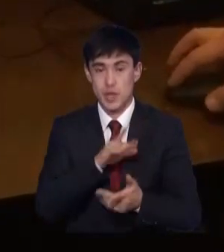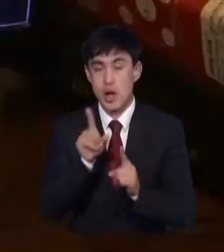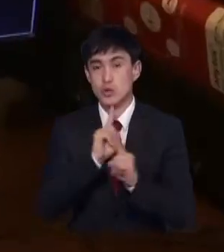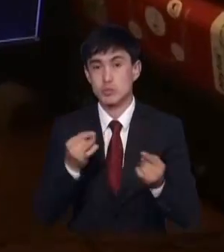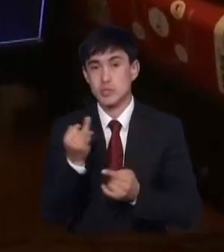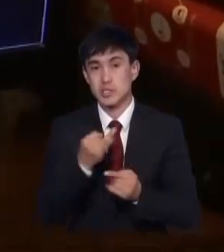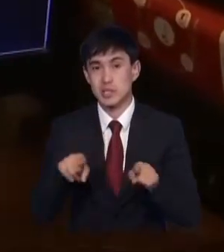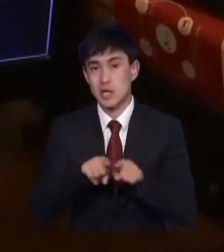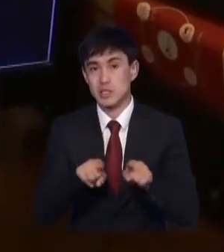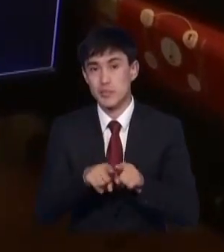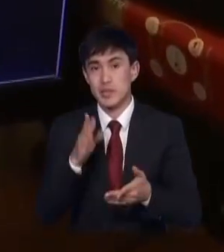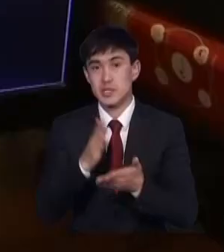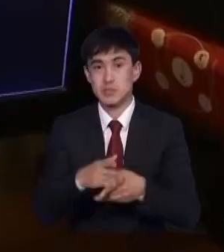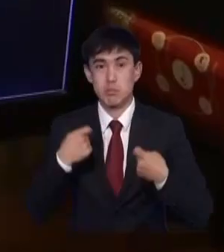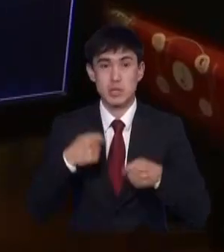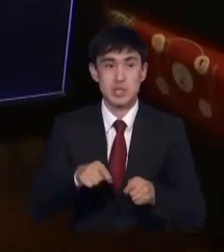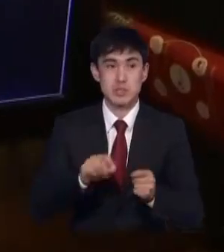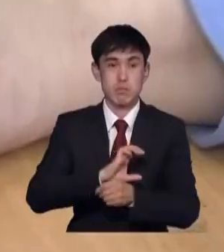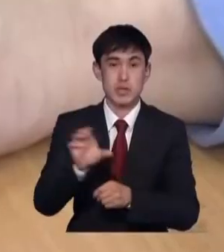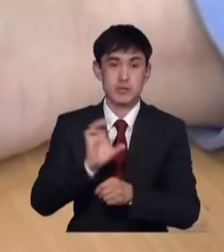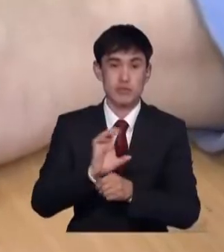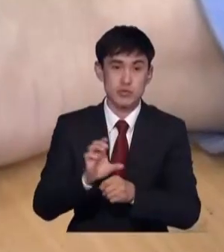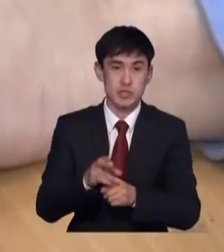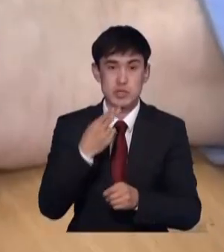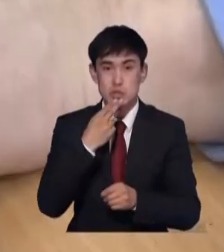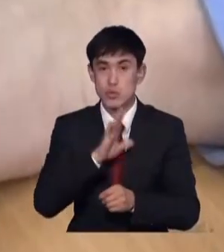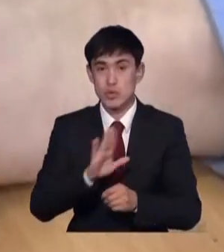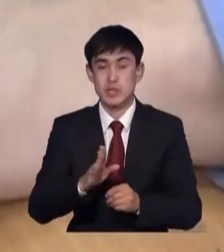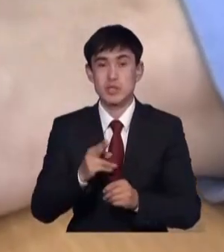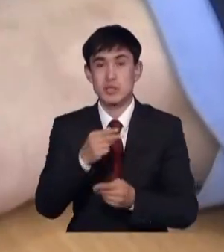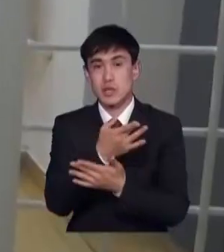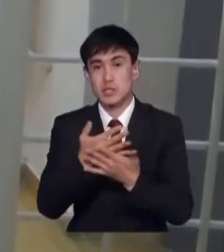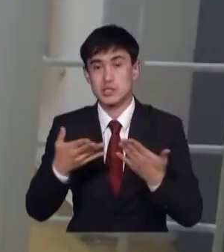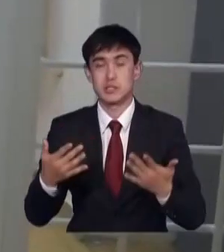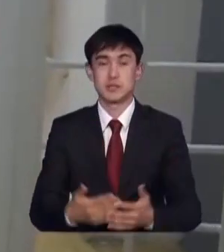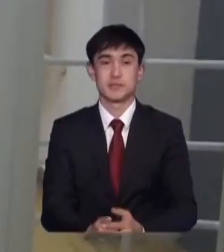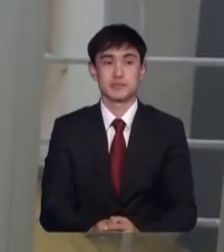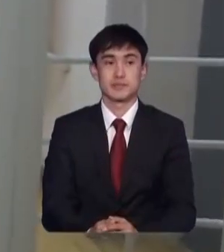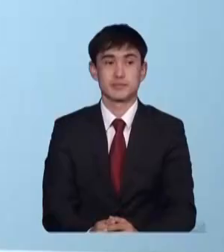особый интерес также представляет продажи и производство не курительных табачных